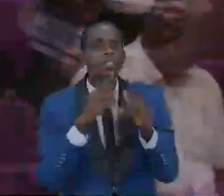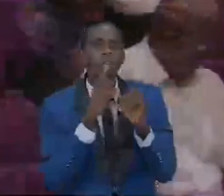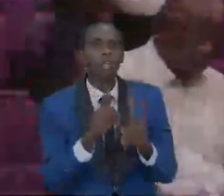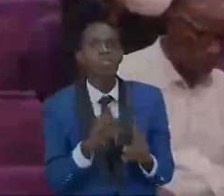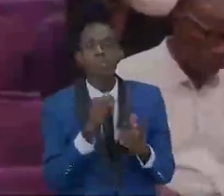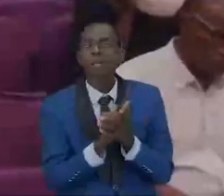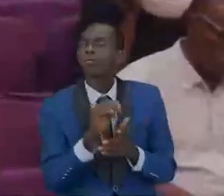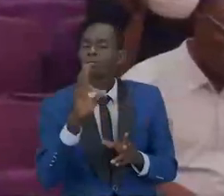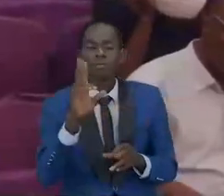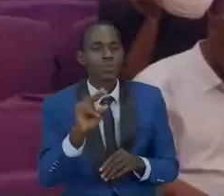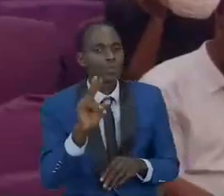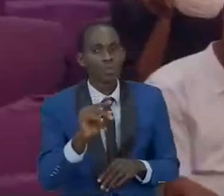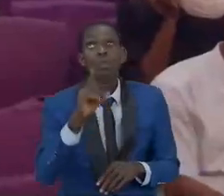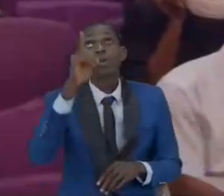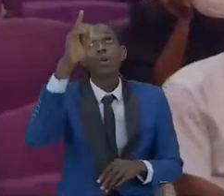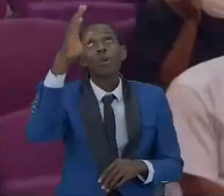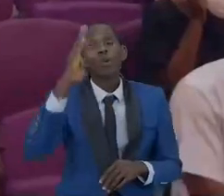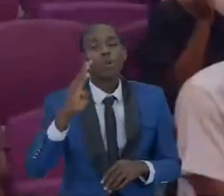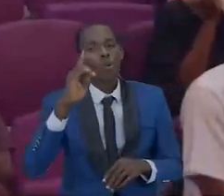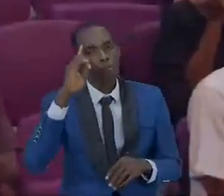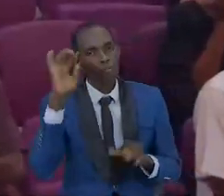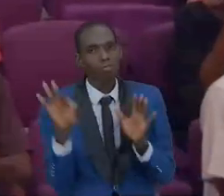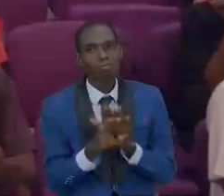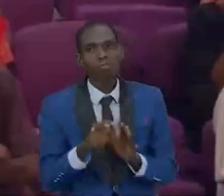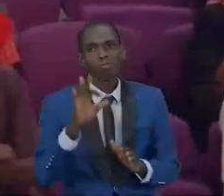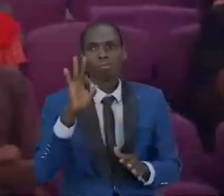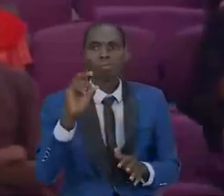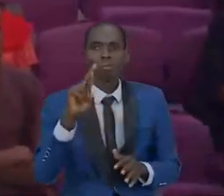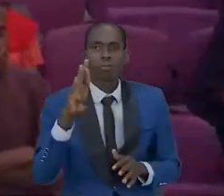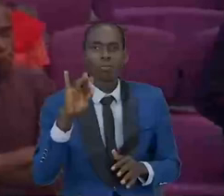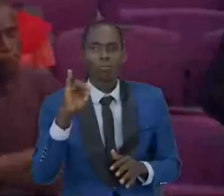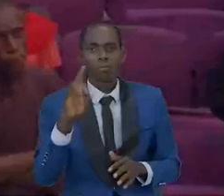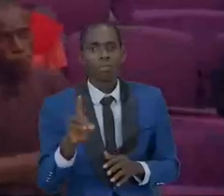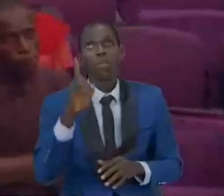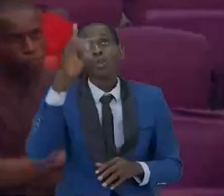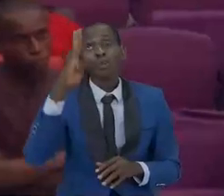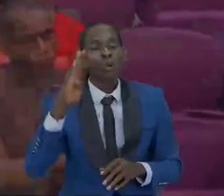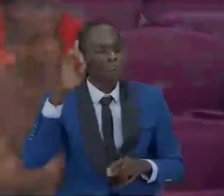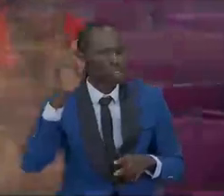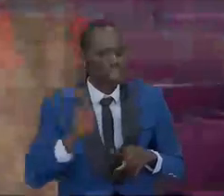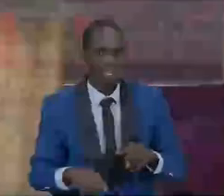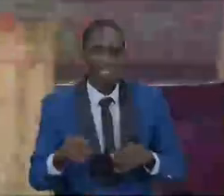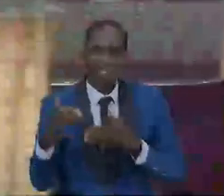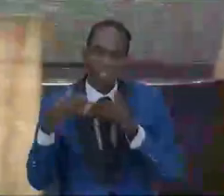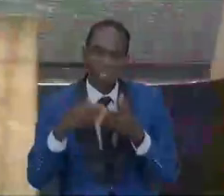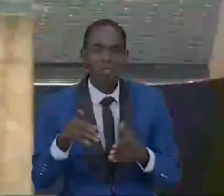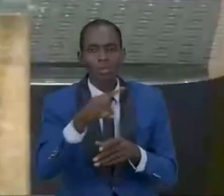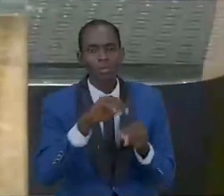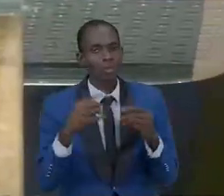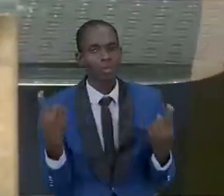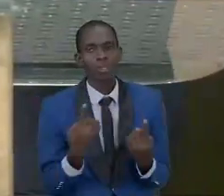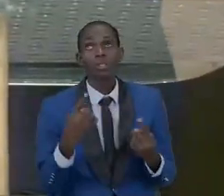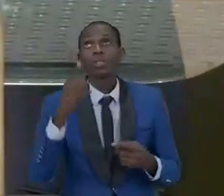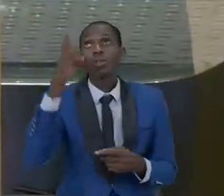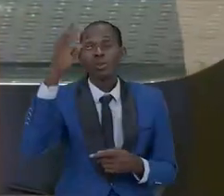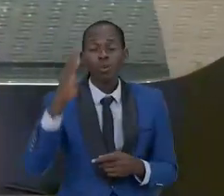il n'aime pas permis à pied de répondre et de loin de là à Dieu ne plaise ne peut pas être un auteur de péché